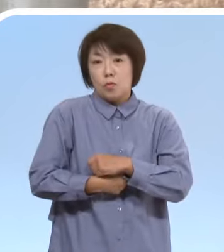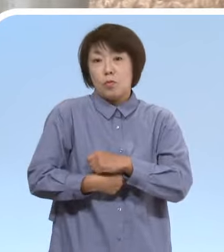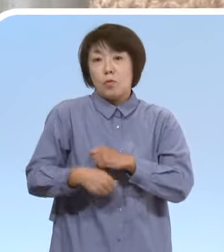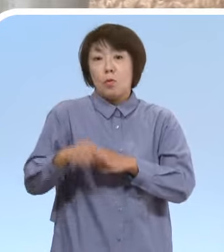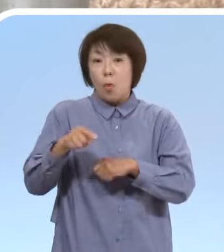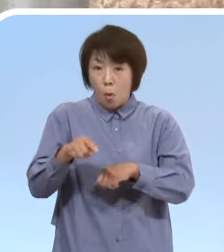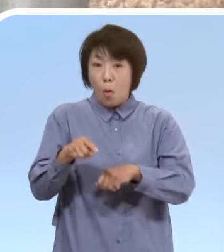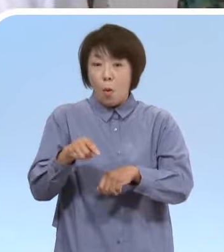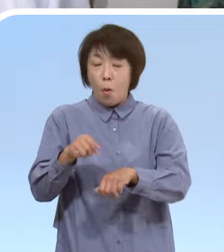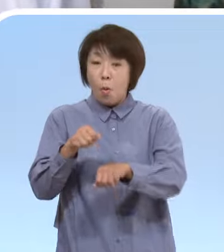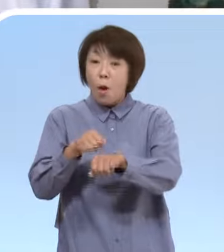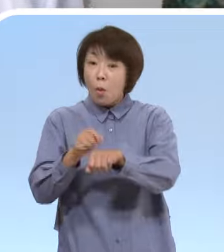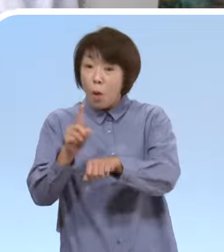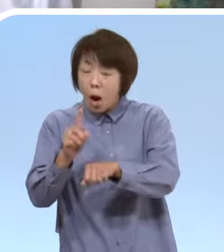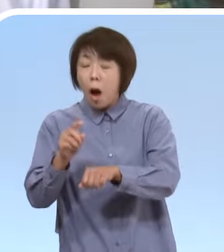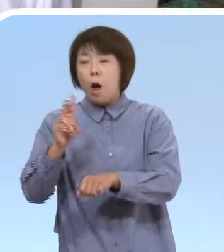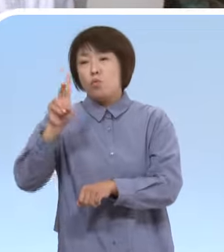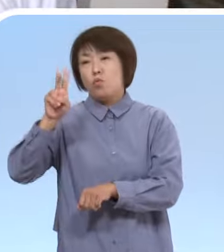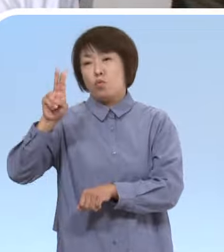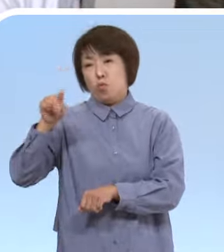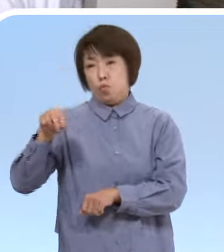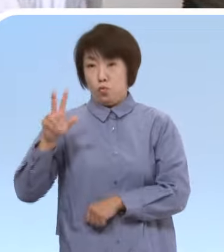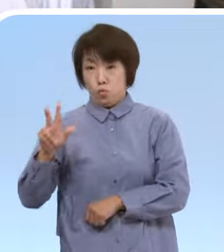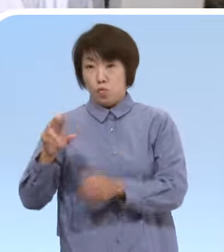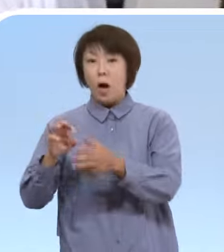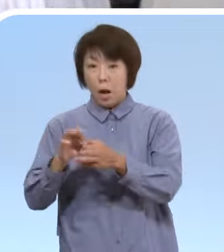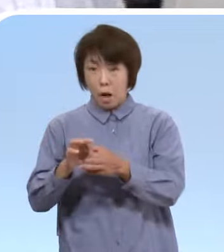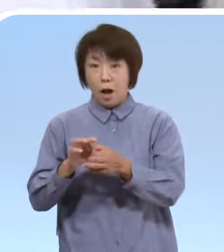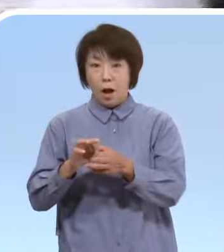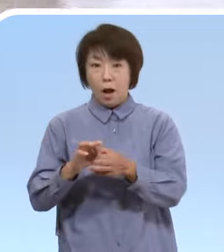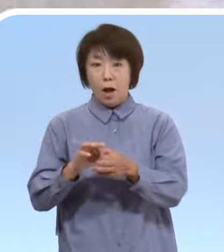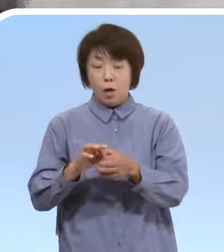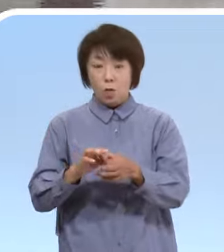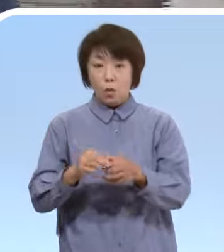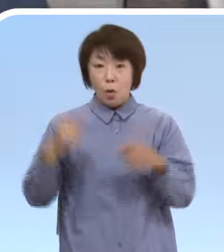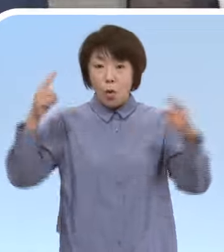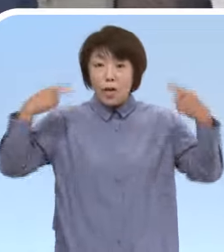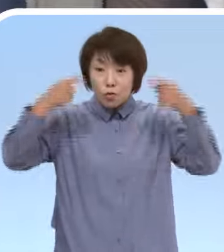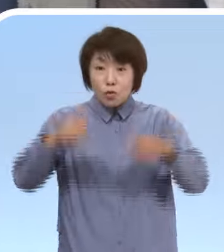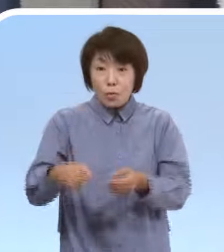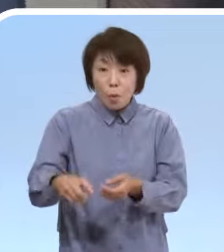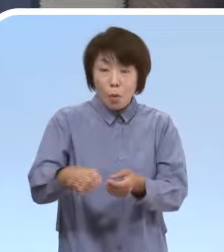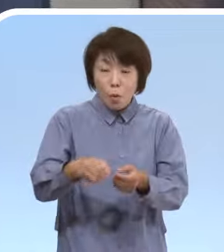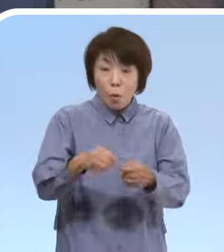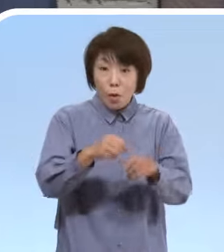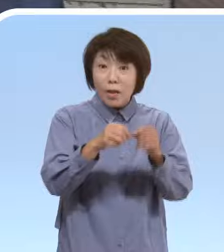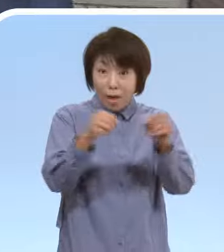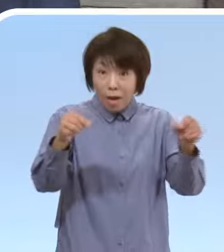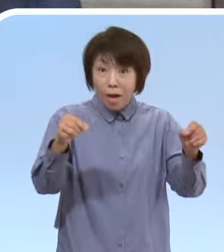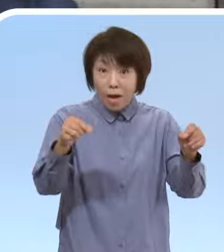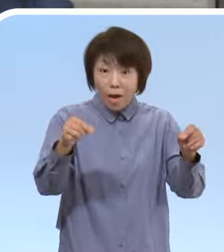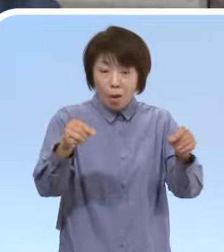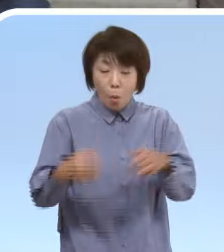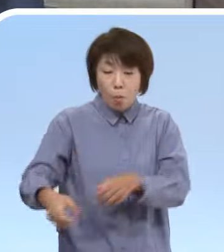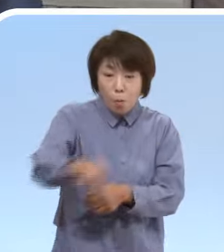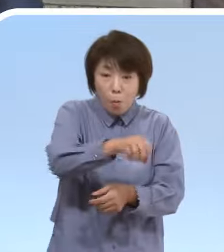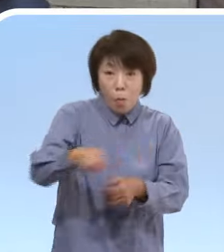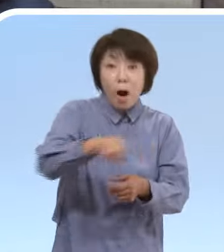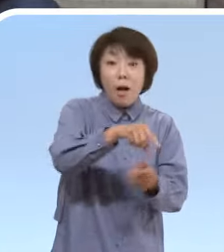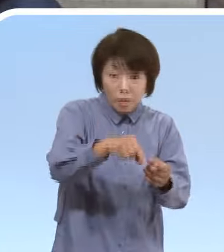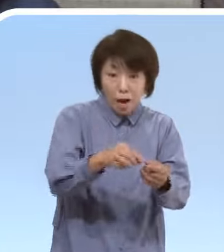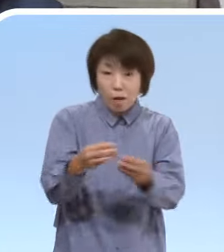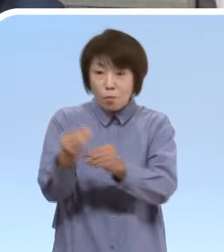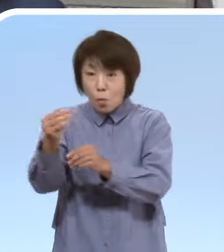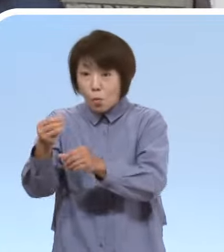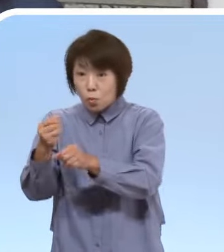の作品はウールでできているので、その毛を 本当にあの羊さんの毛を買